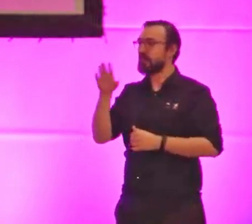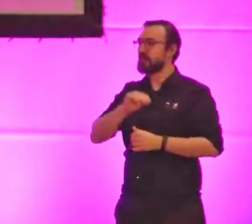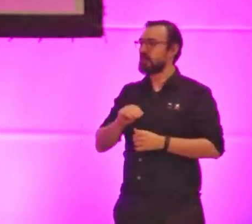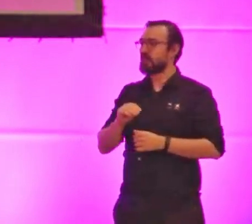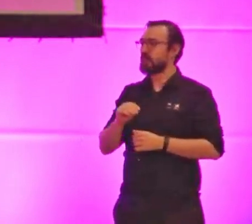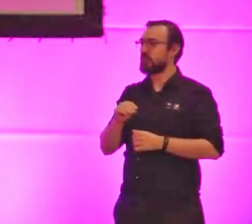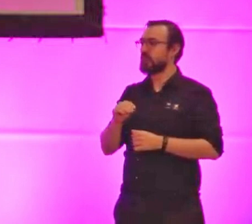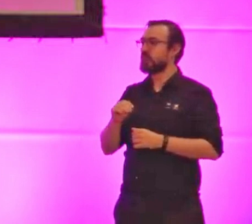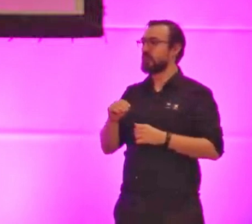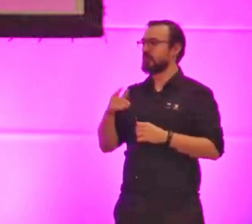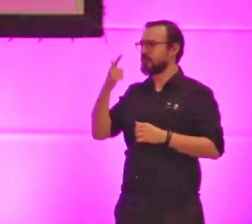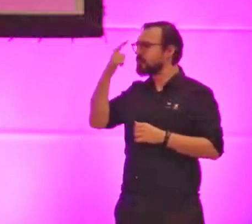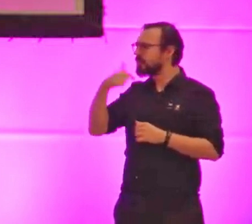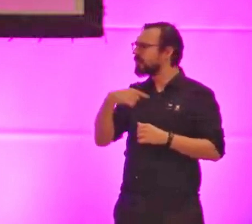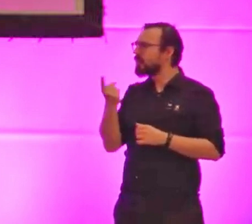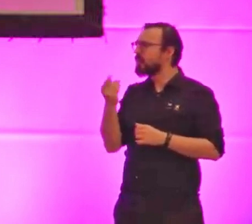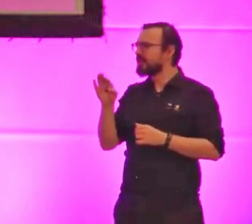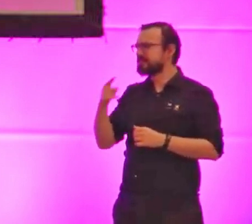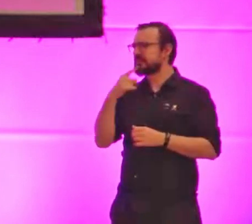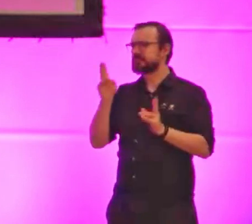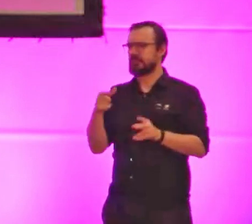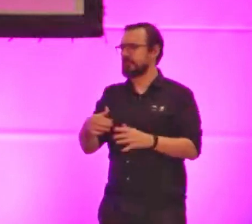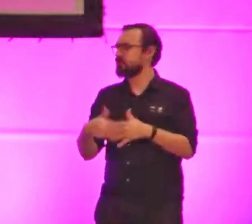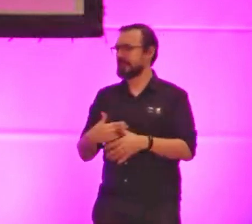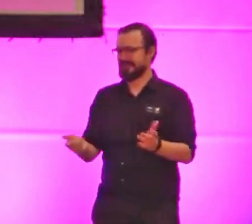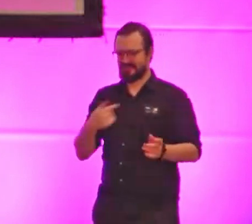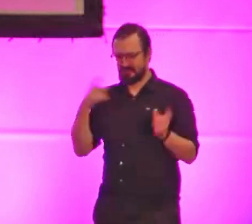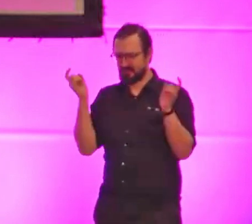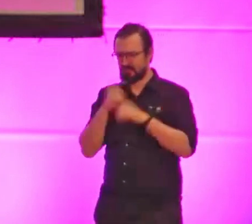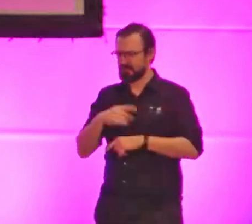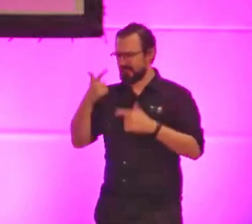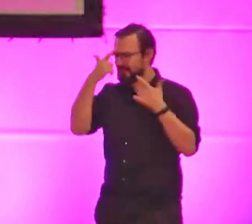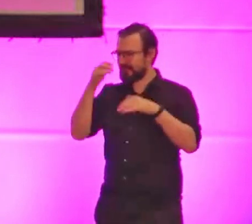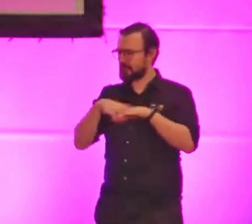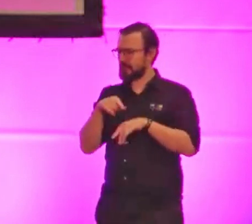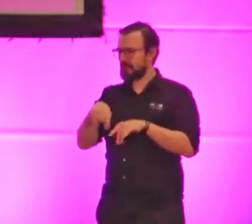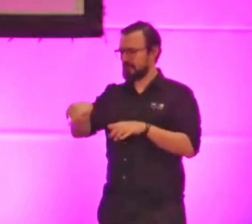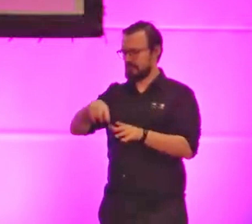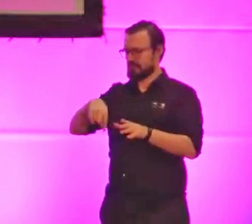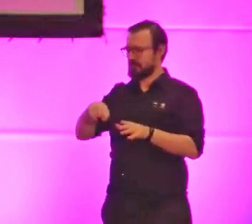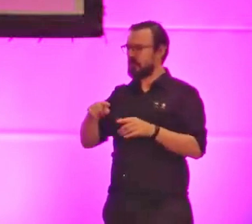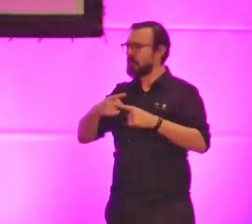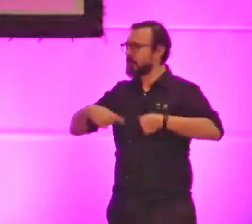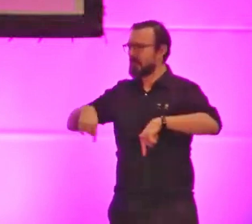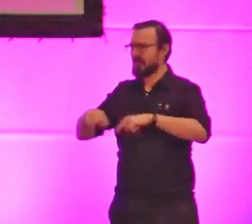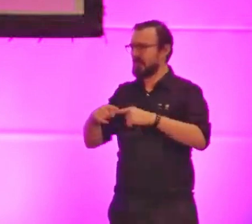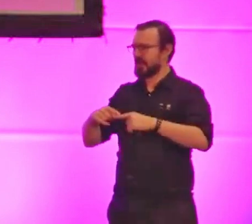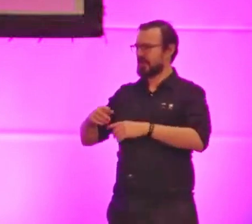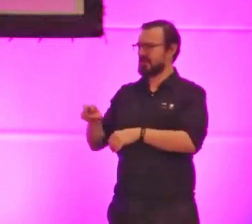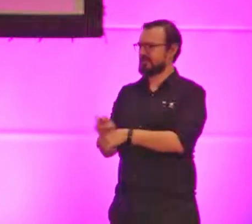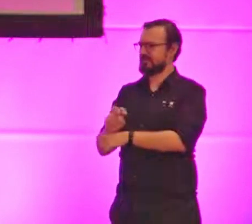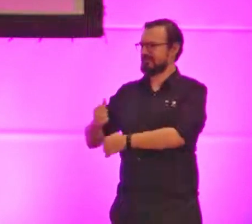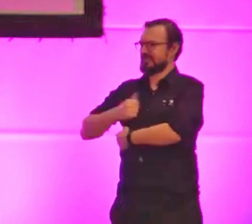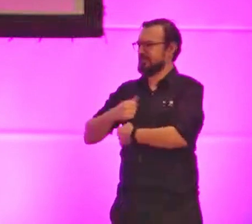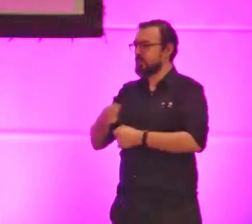1999 så tror jag Lundin säger så här, men det här går inte. Vi kan inte förlita oss på de här lokala befälhavarna,